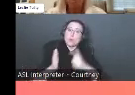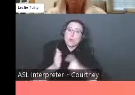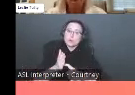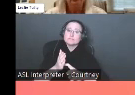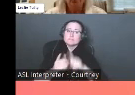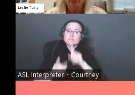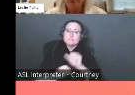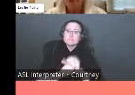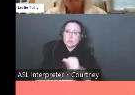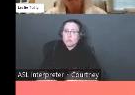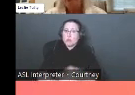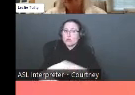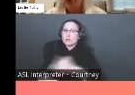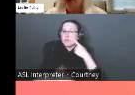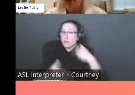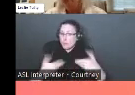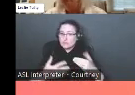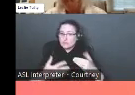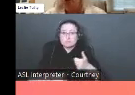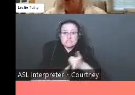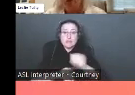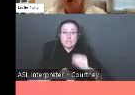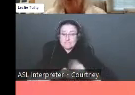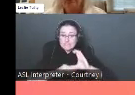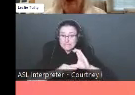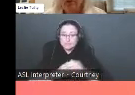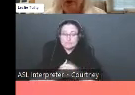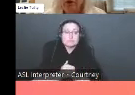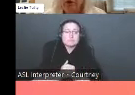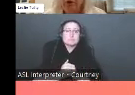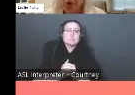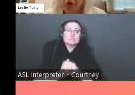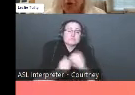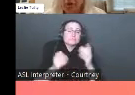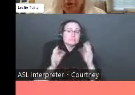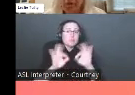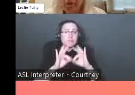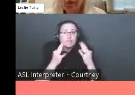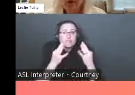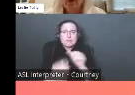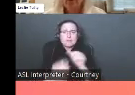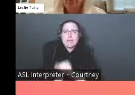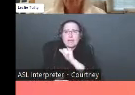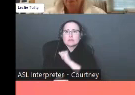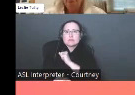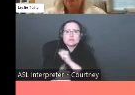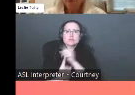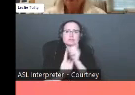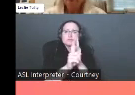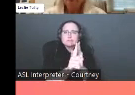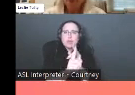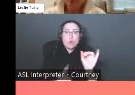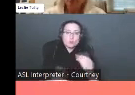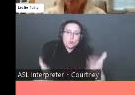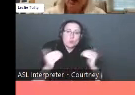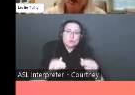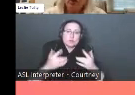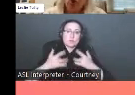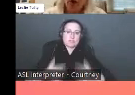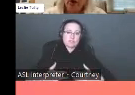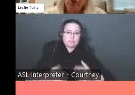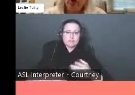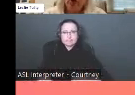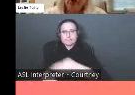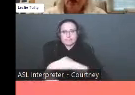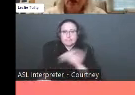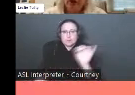des améliorations statistiquement significatives, l'estime de soi, les attitudes à l'égard du mariage et de la famille et de la